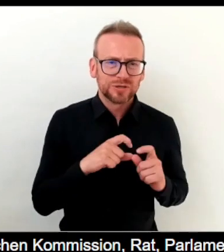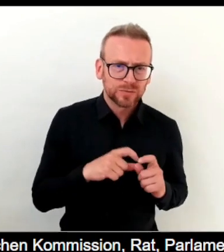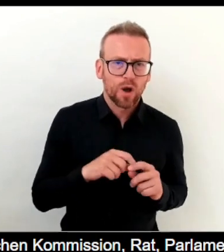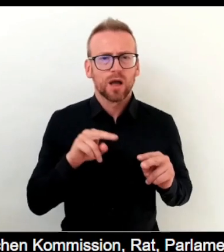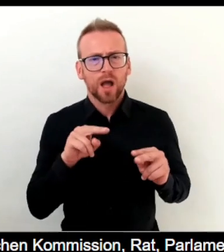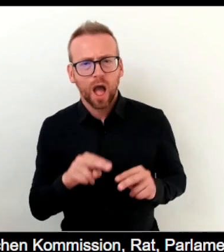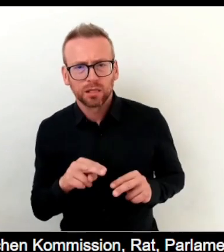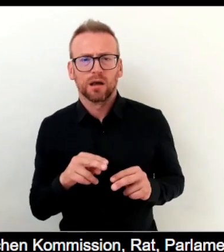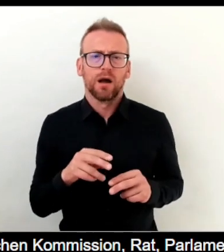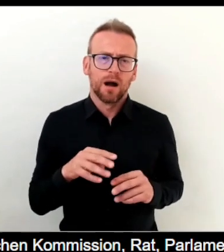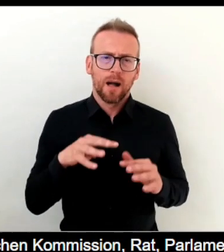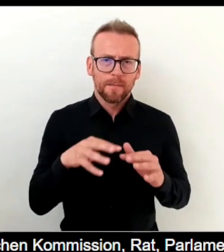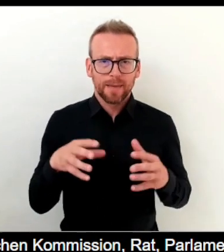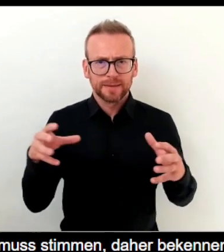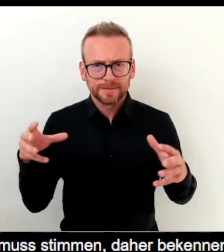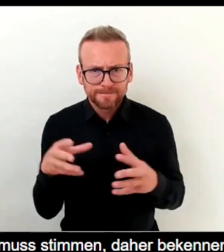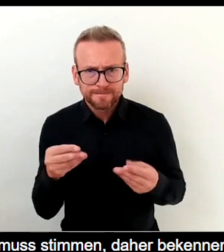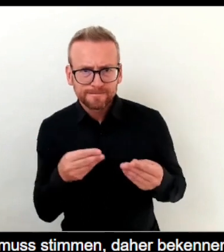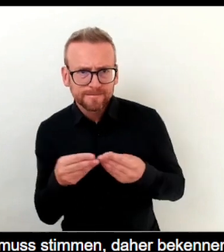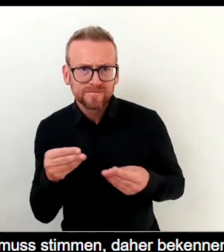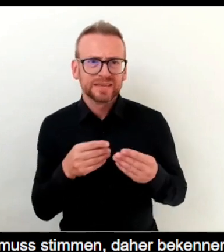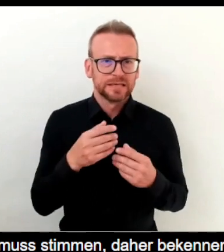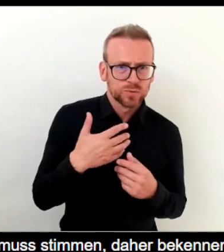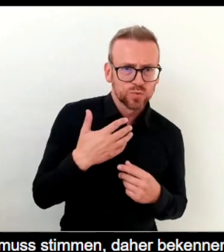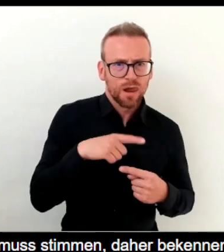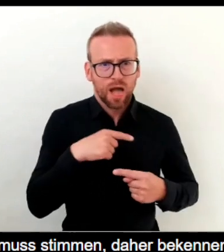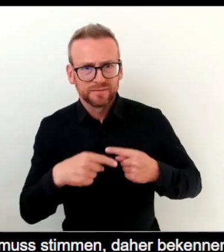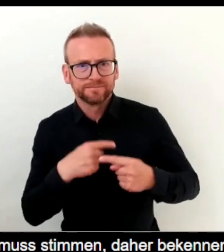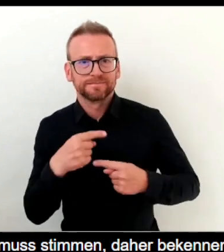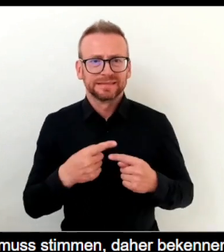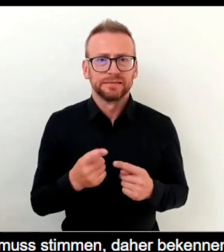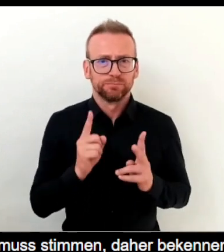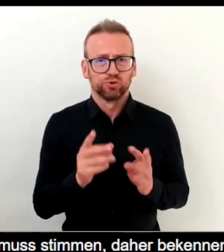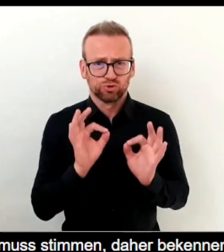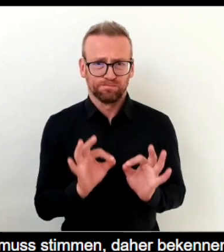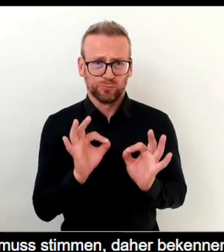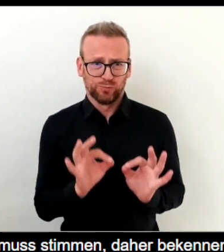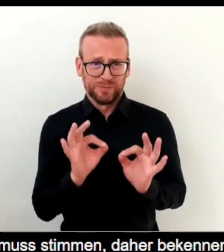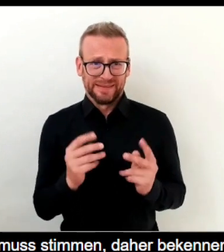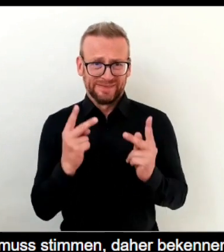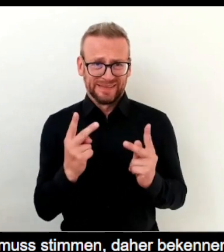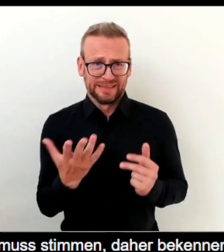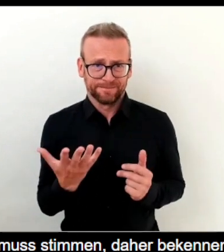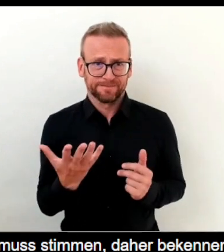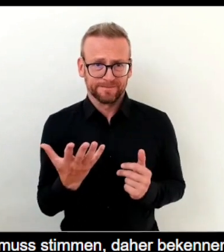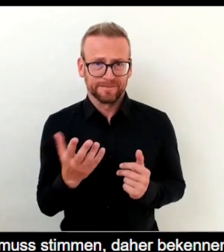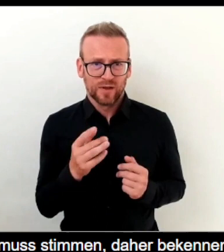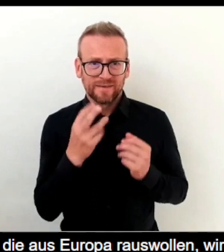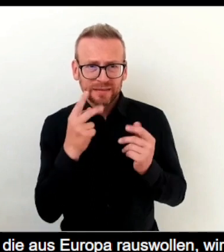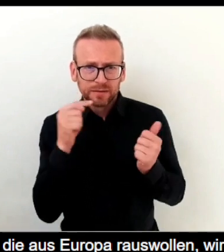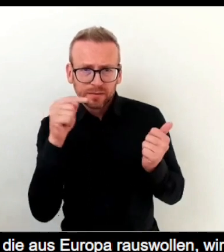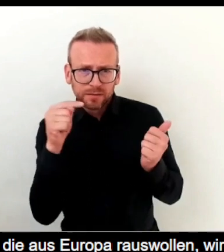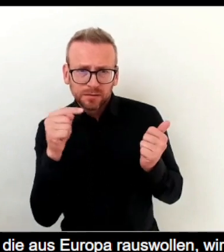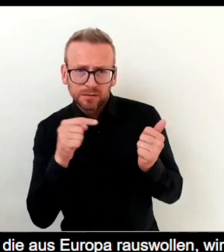dem Spektakel. Ich kann für Bayern jedenfalls sagen, dann steigt Bayern ein und Bayern stockt dann auf die